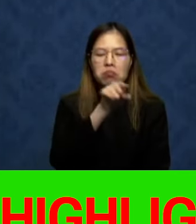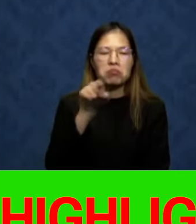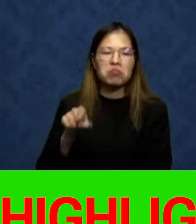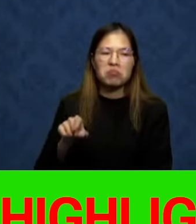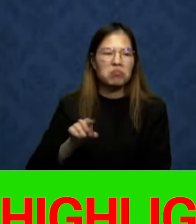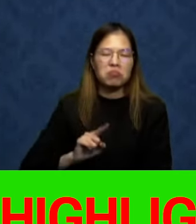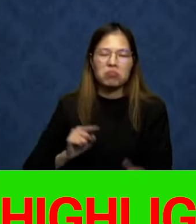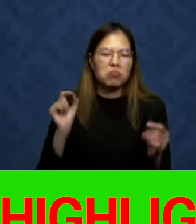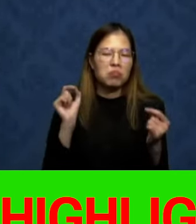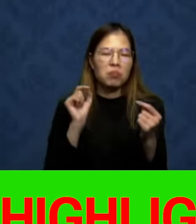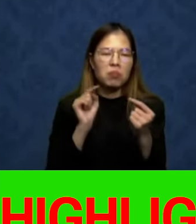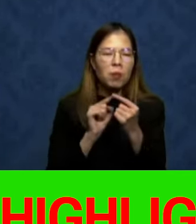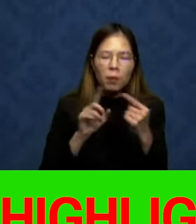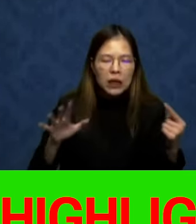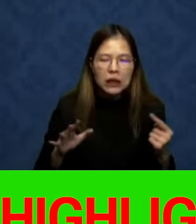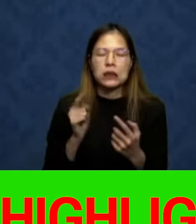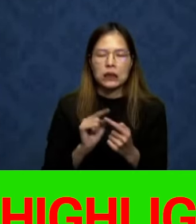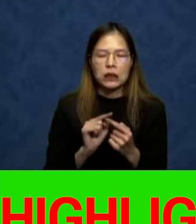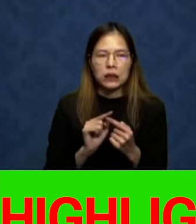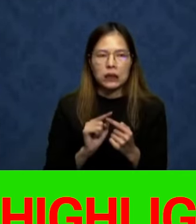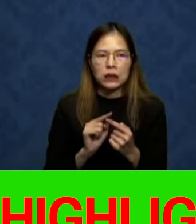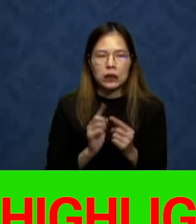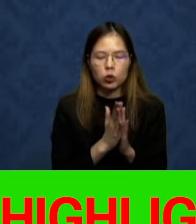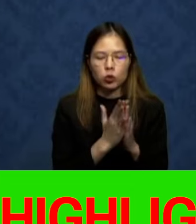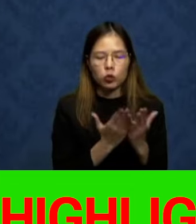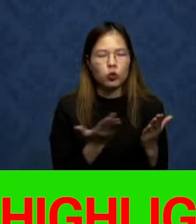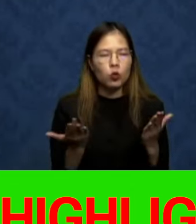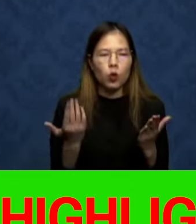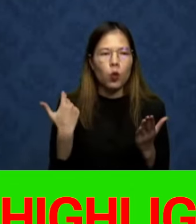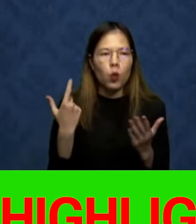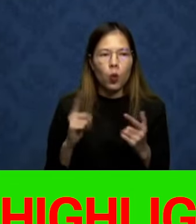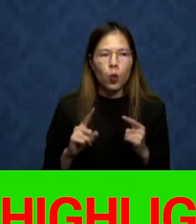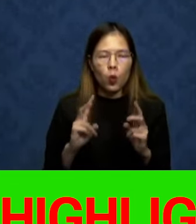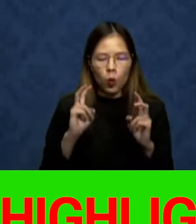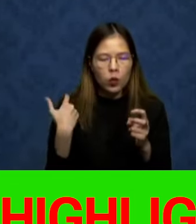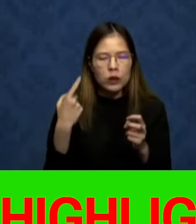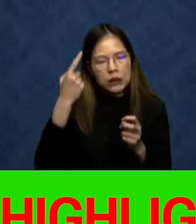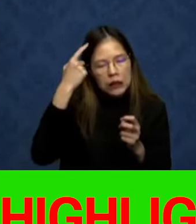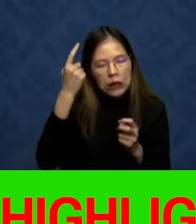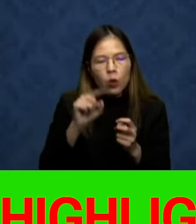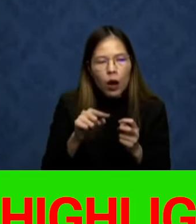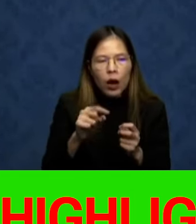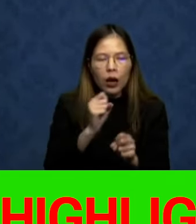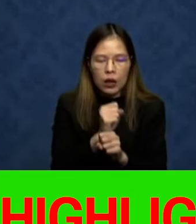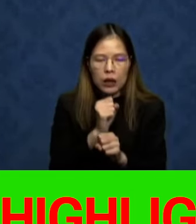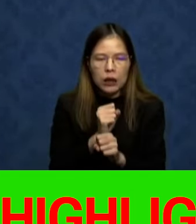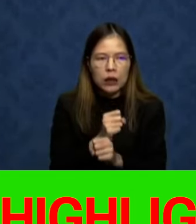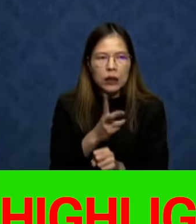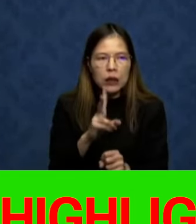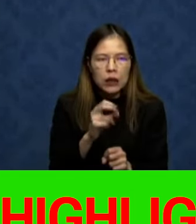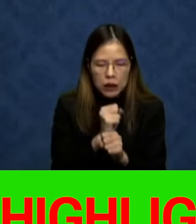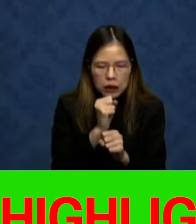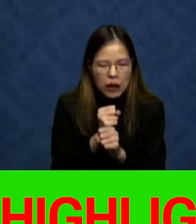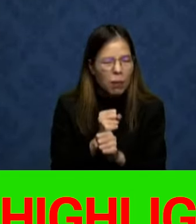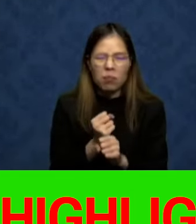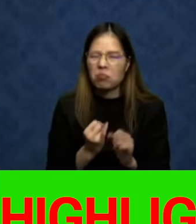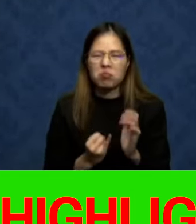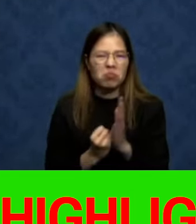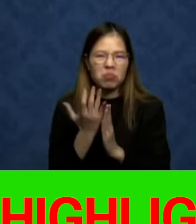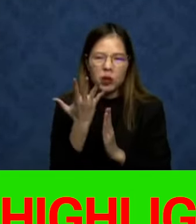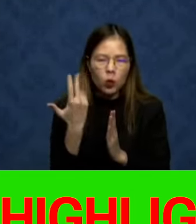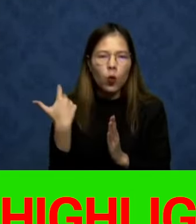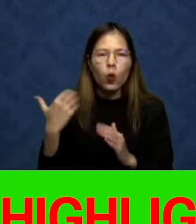ายจ่ายประจำปีทั้งสองฉบับรวมกันซึ่งผมว่าเรื่องนี้อาจจะมีคนแชลเลนจ์ว่าสิ่งที่ทำอาจจะไม่ถูกต้องแต่